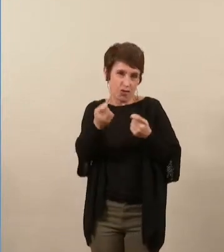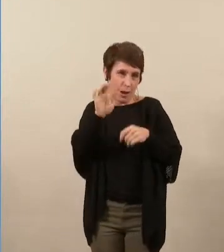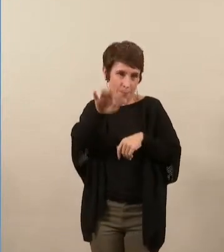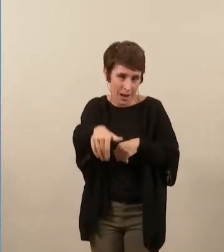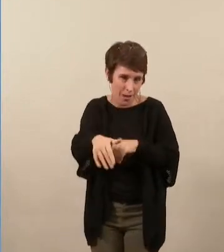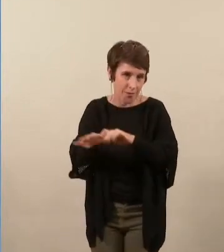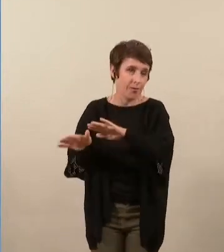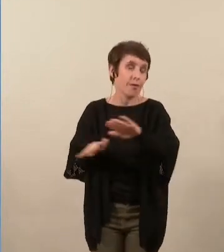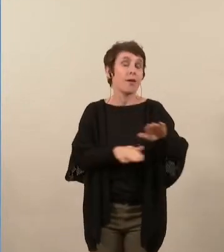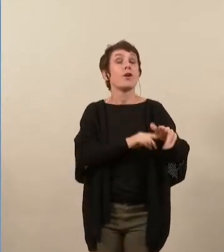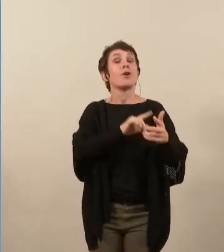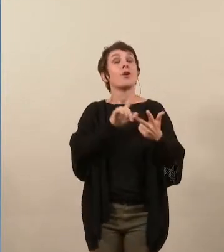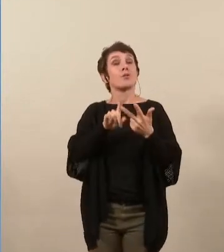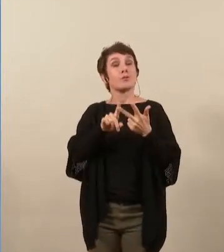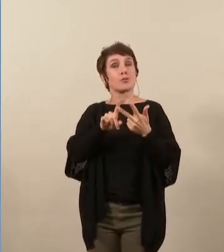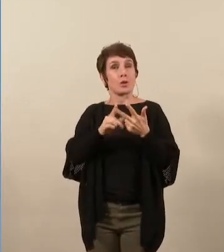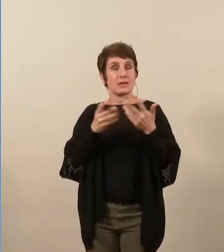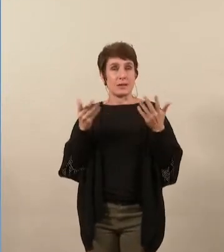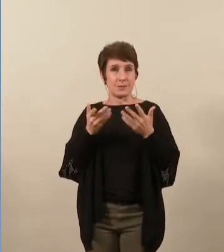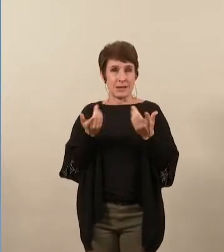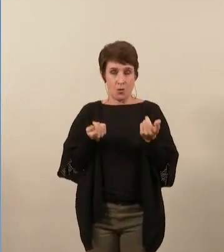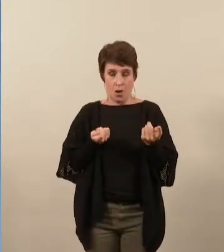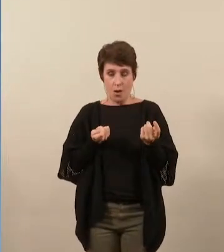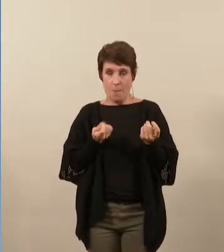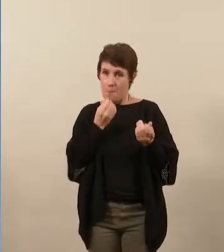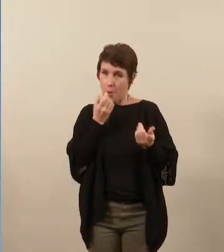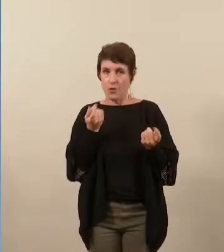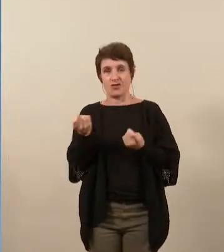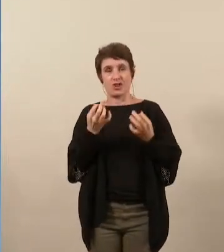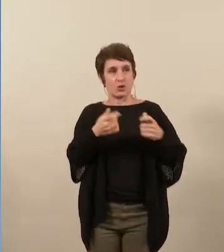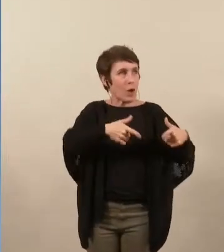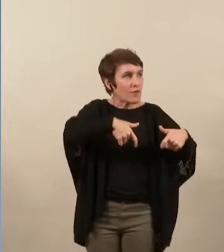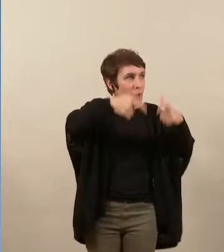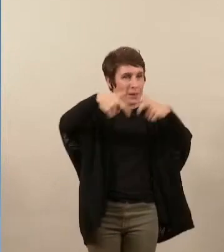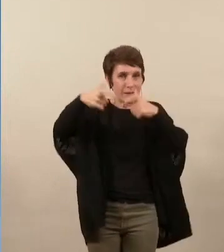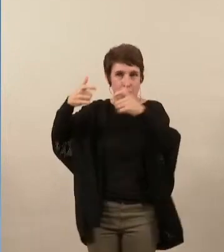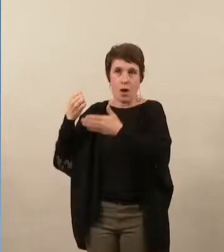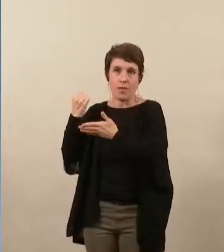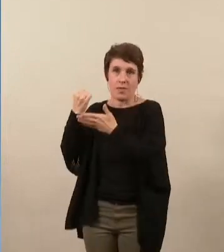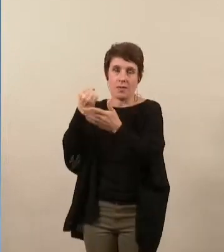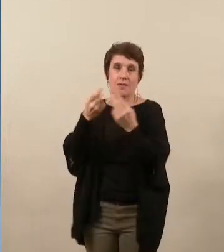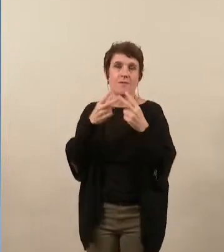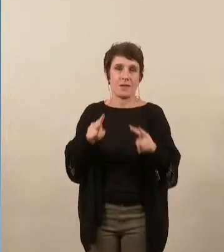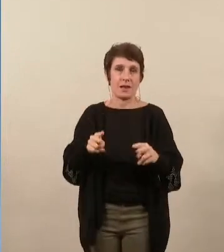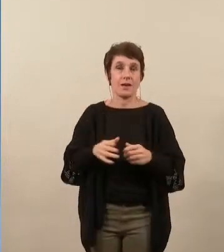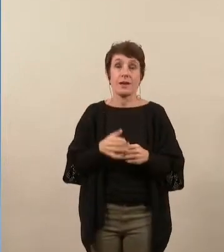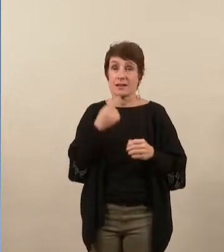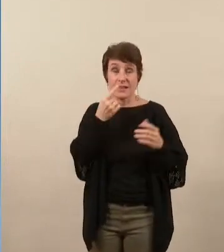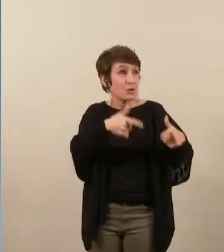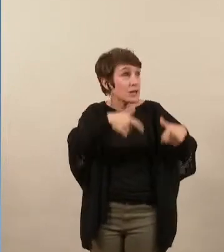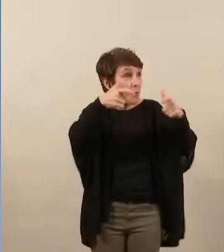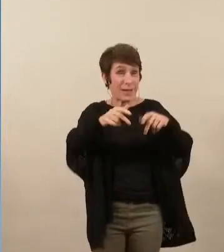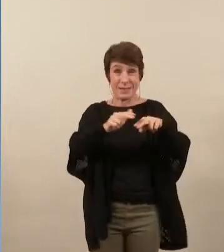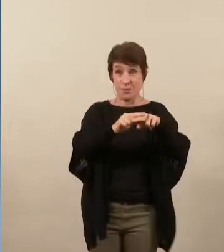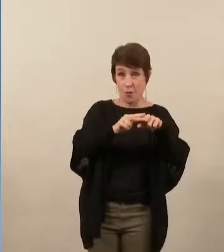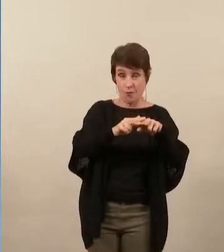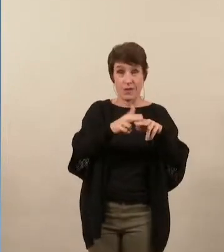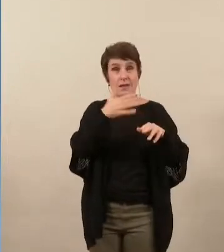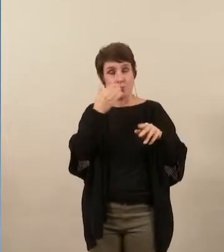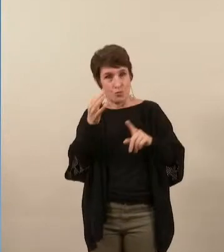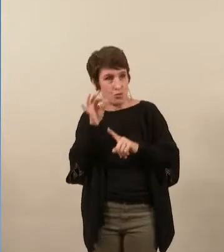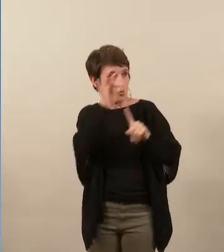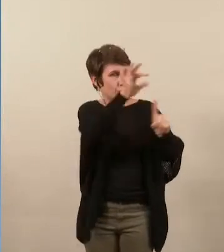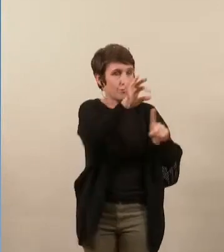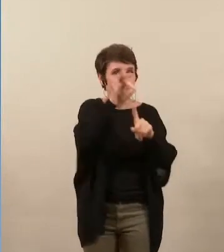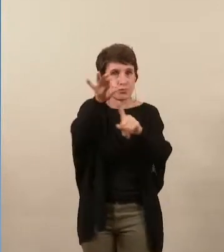axe, celui d'une gestion raisonnée du patrimoine de la ville, c'est-à-dire utiliser les locaux vides pour le personnel plutôt que